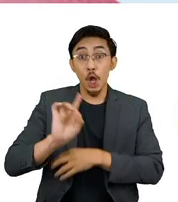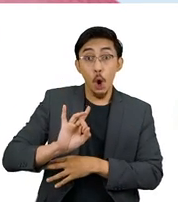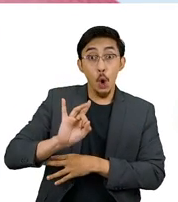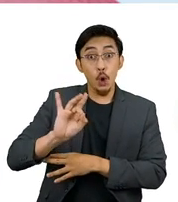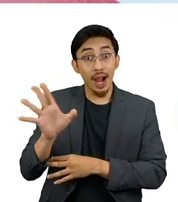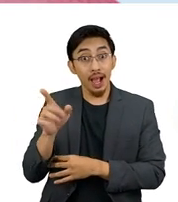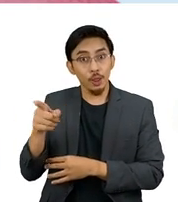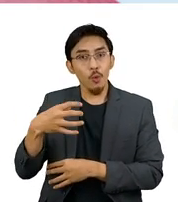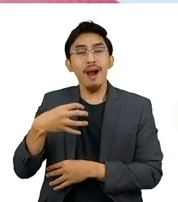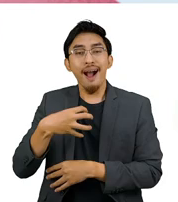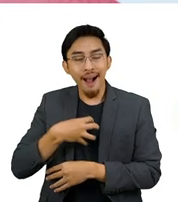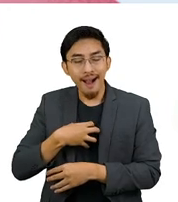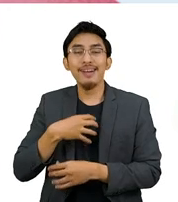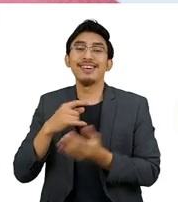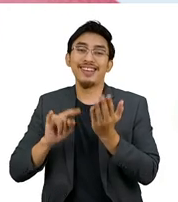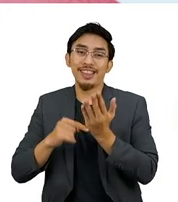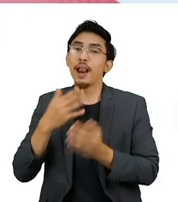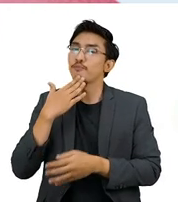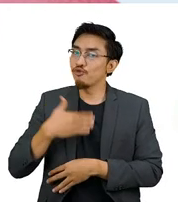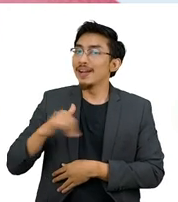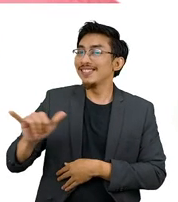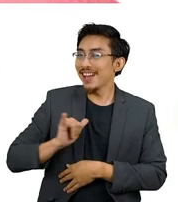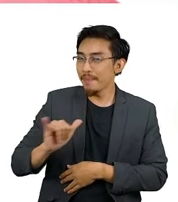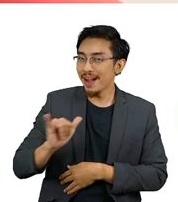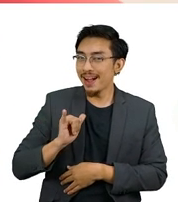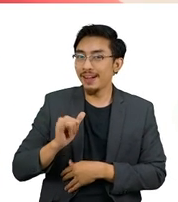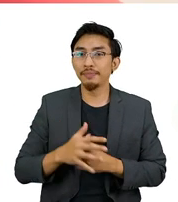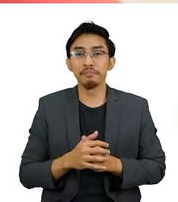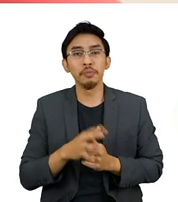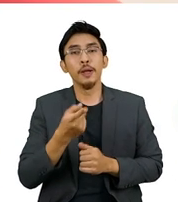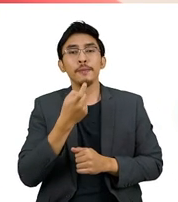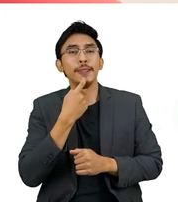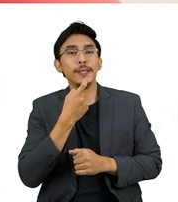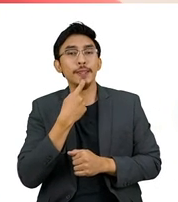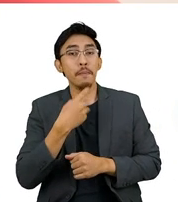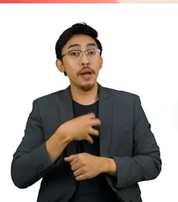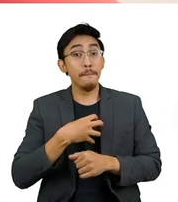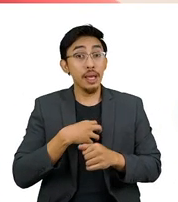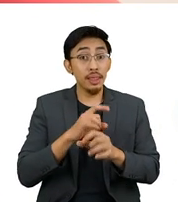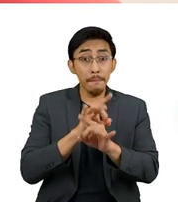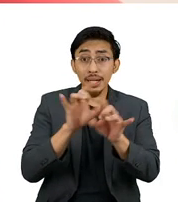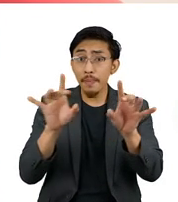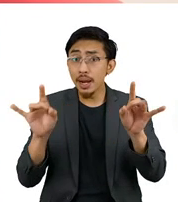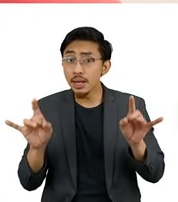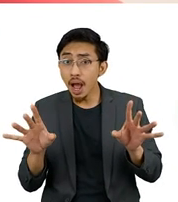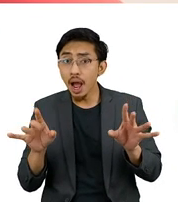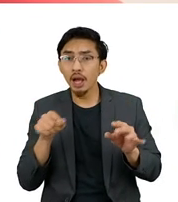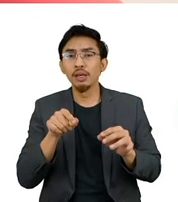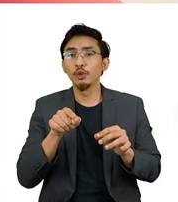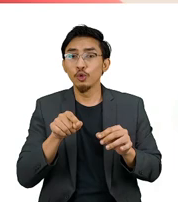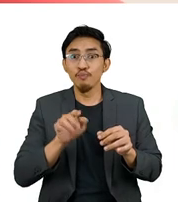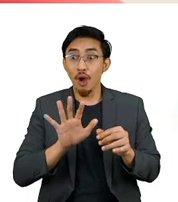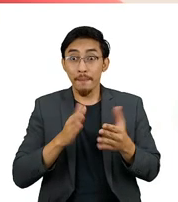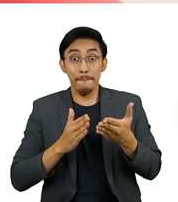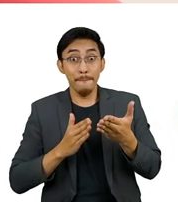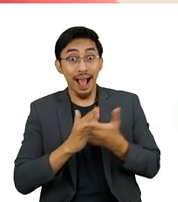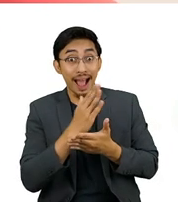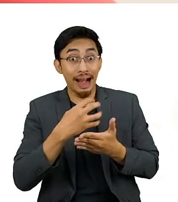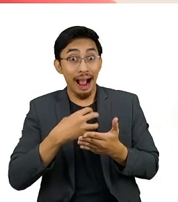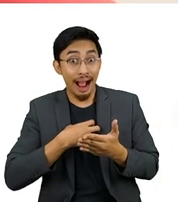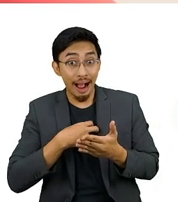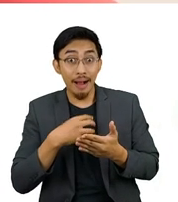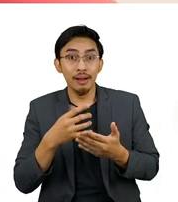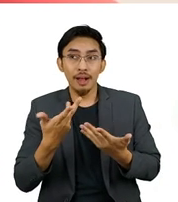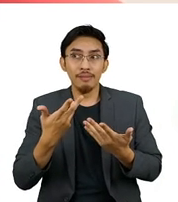kita bahwa orang lain juga punya hak digital yang sama dengan kita sehingga urusan-urusan berbeda pendapat yang bukan pelanggaran